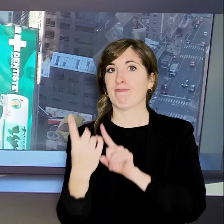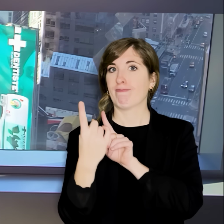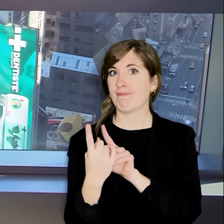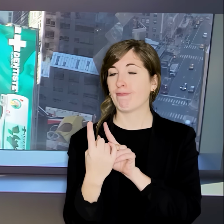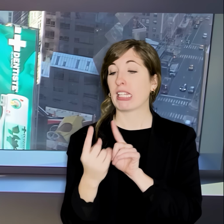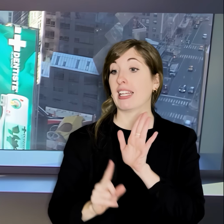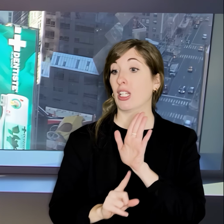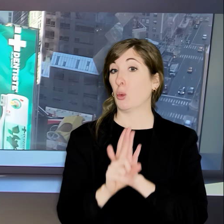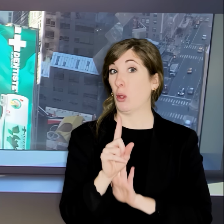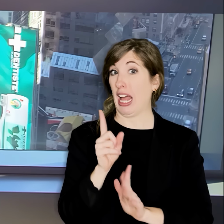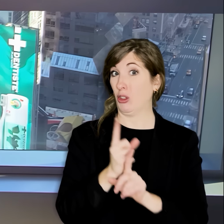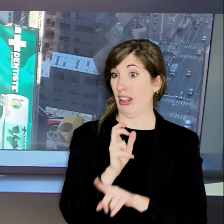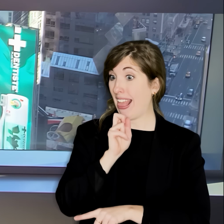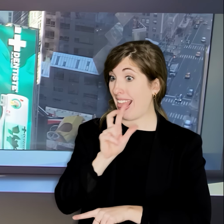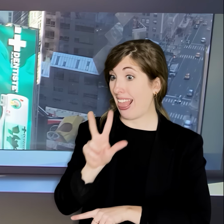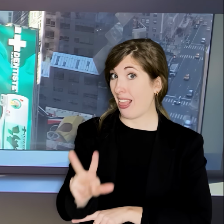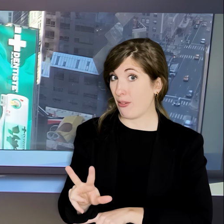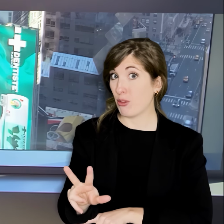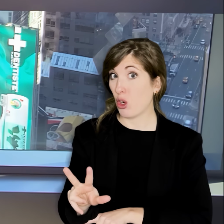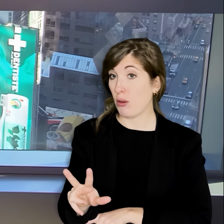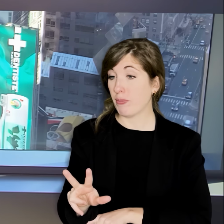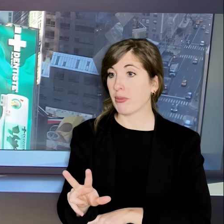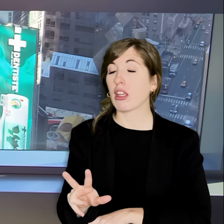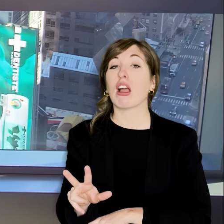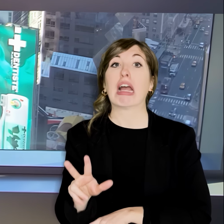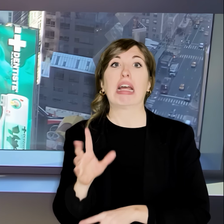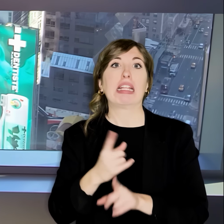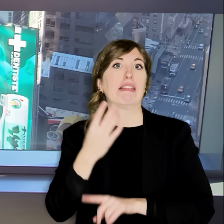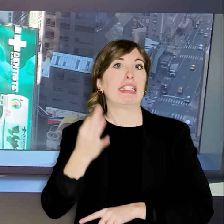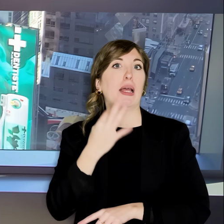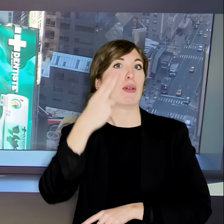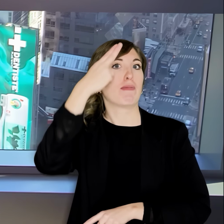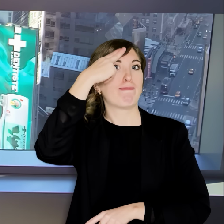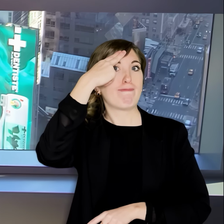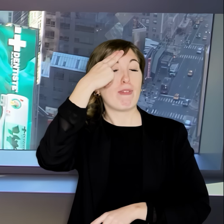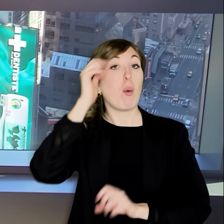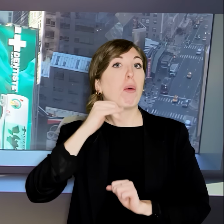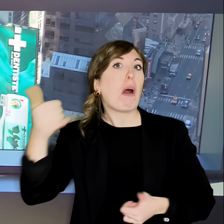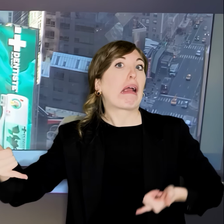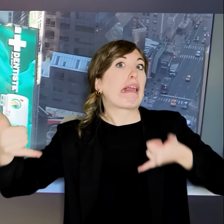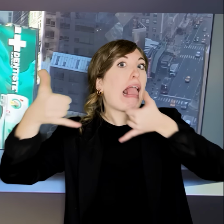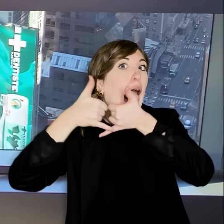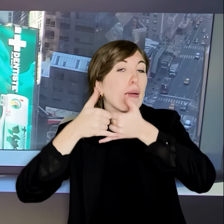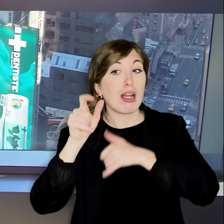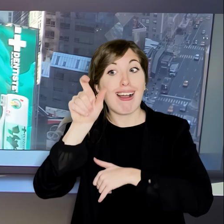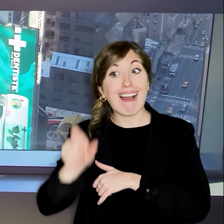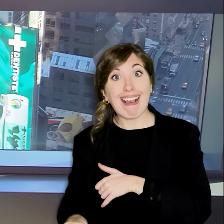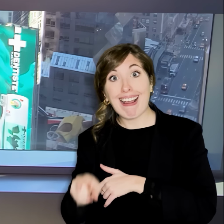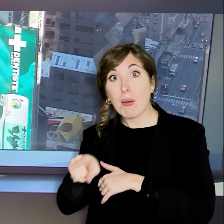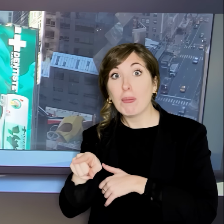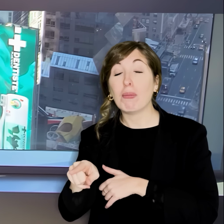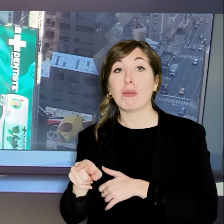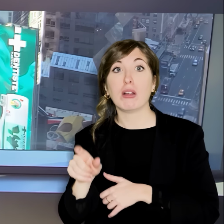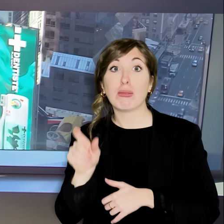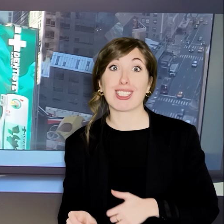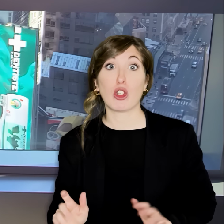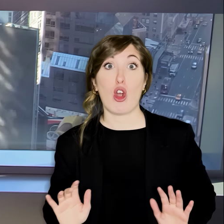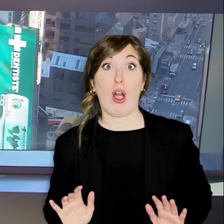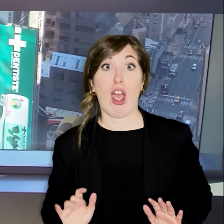devi renderti conto che dall'altra parte del telefono c'è una persona e non tutte le persone hanno lo